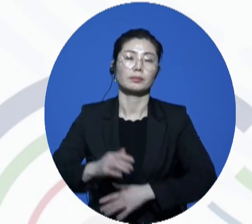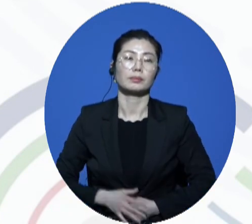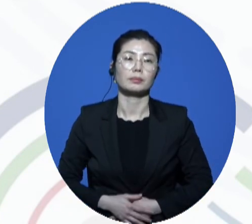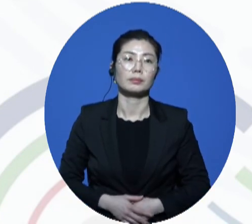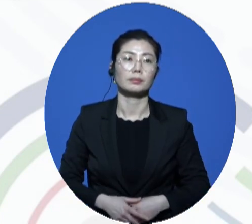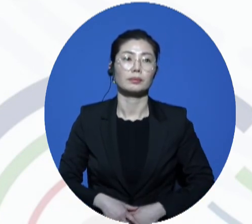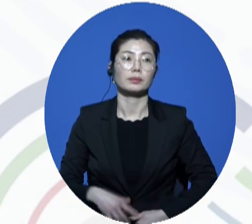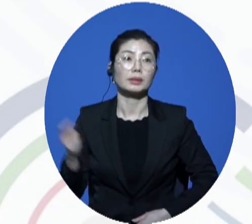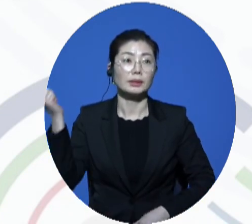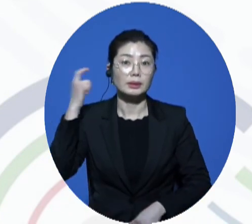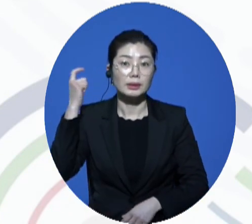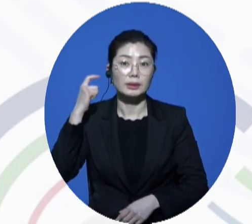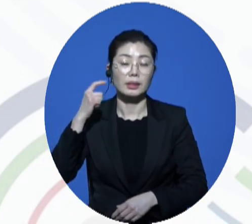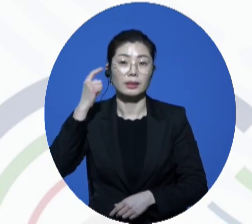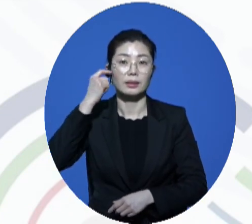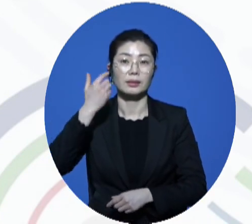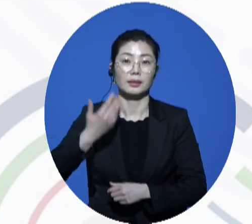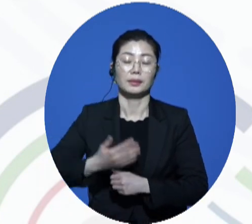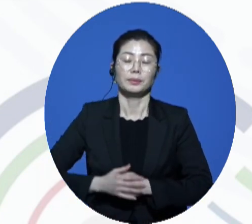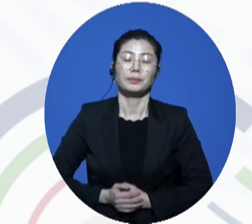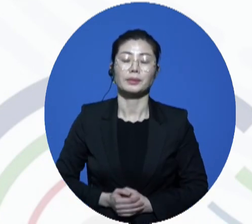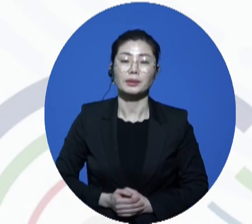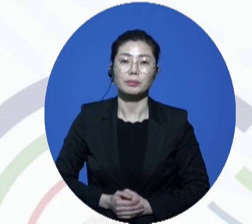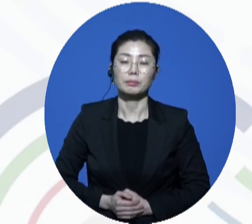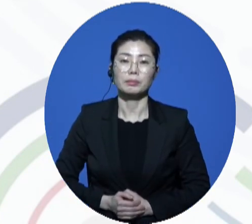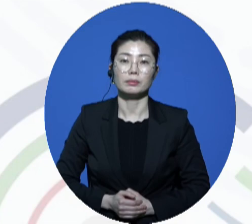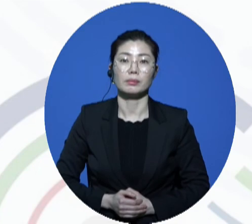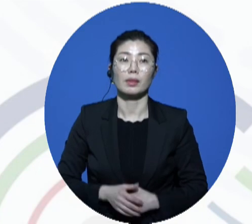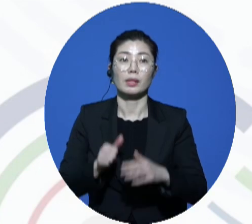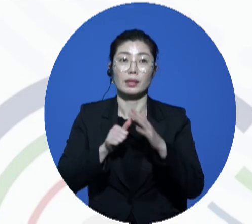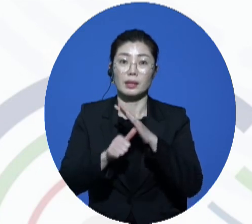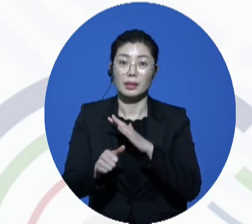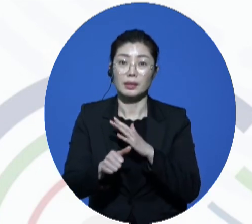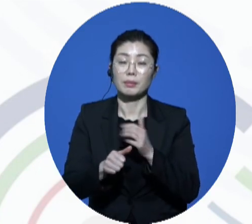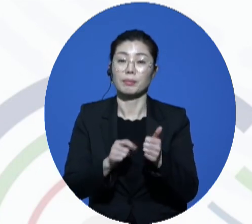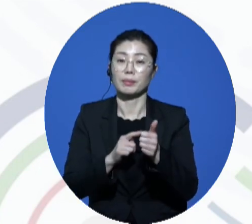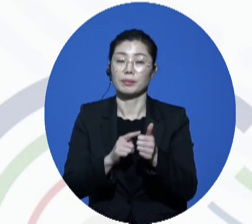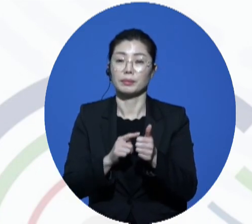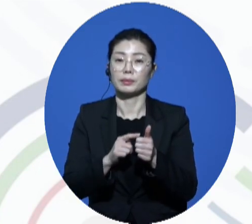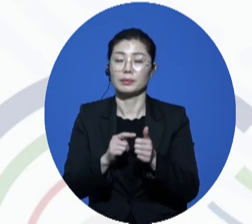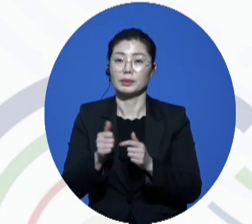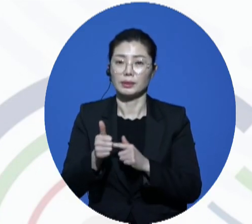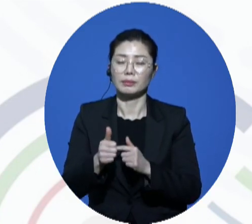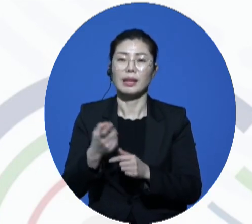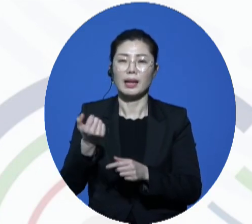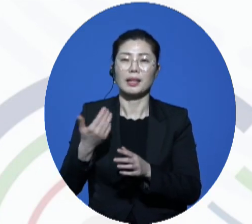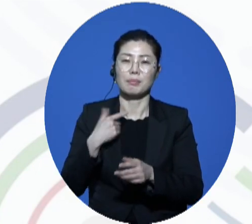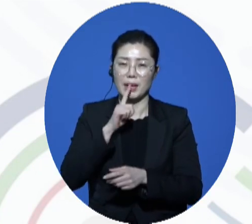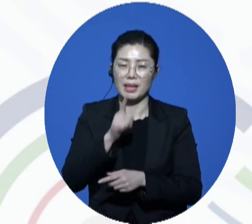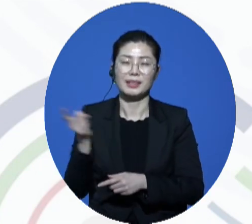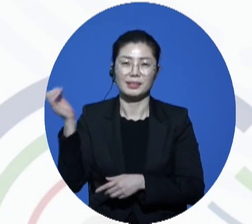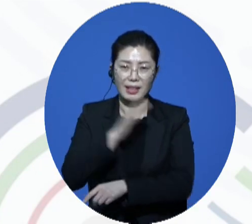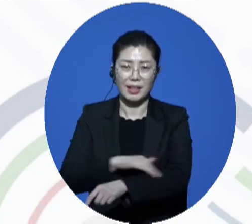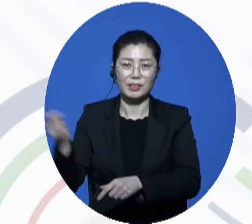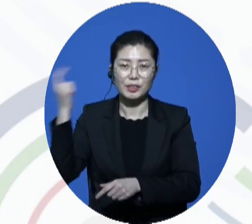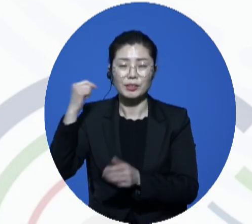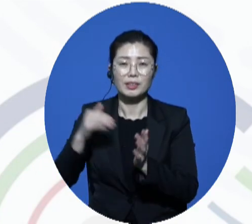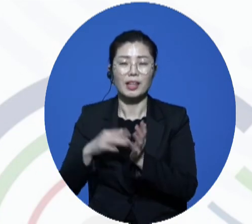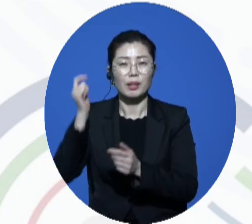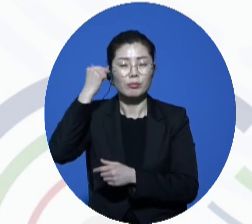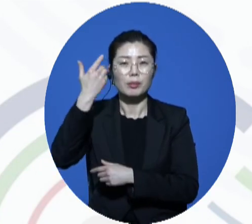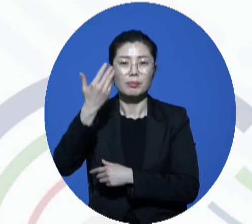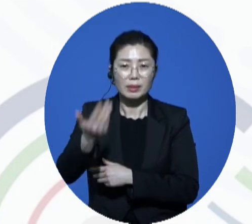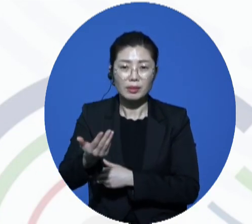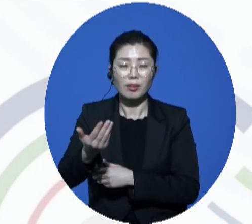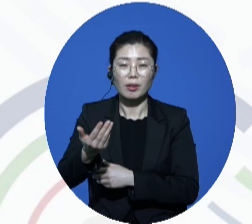네, 들리시나요? 네, 대표님. 네, 아까 말씀 잘 들었습니다. 제가 아까 질문했던 것은